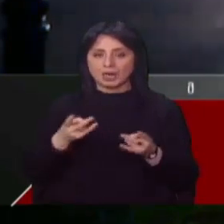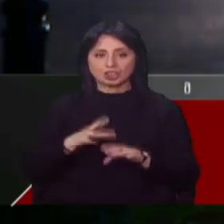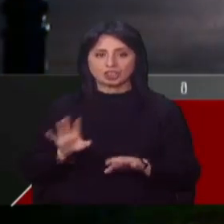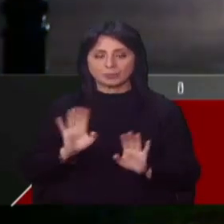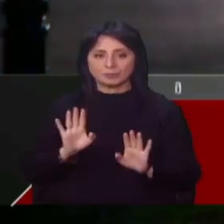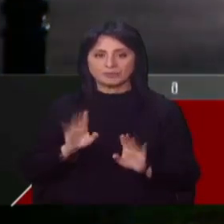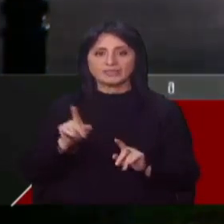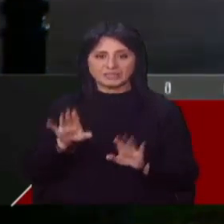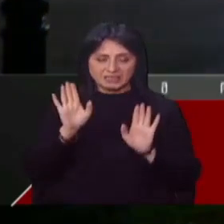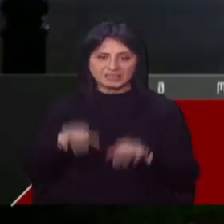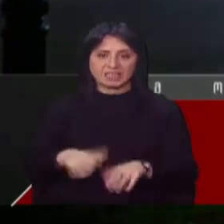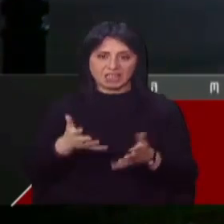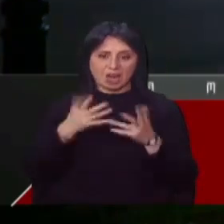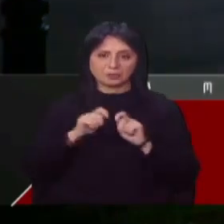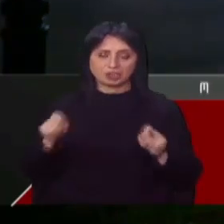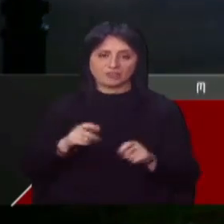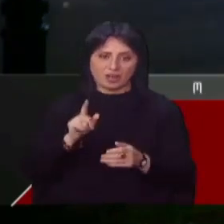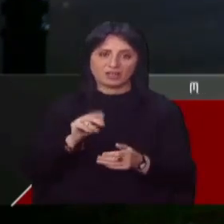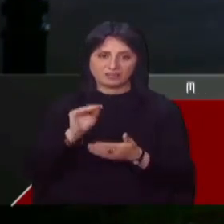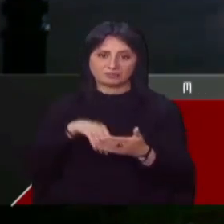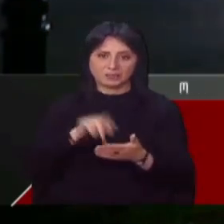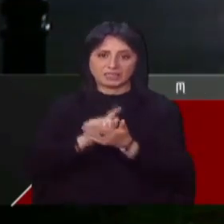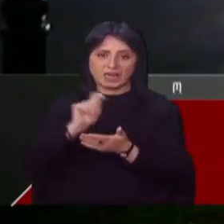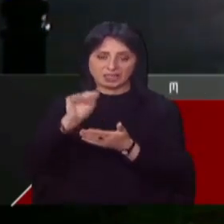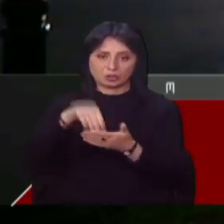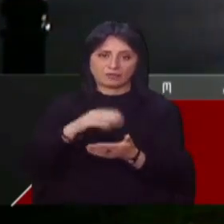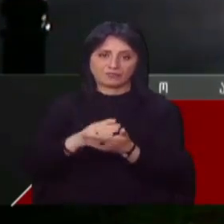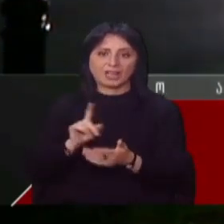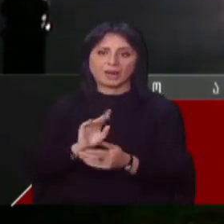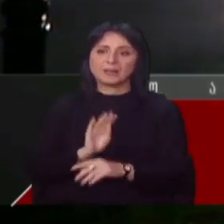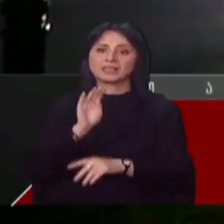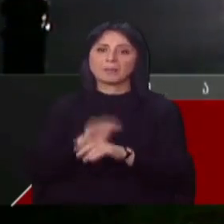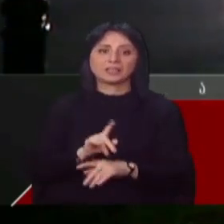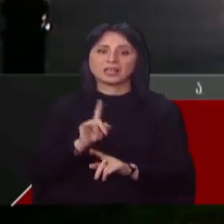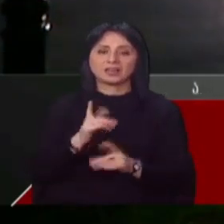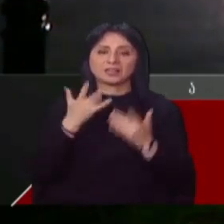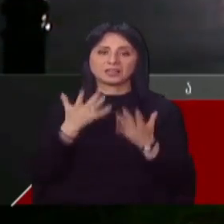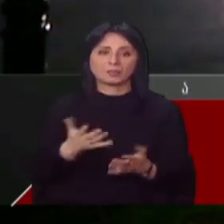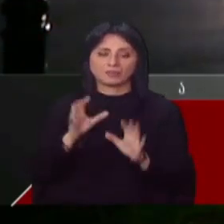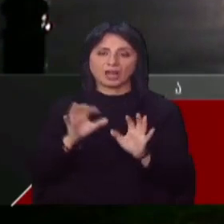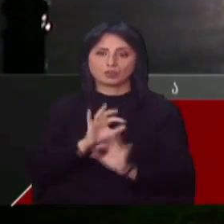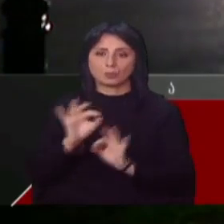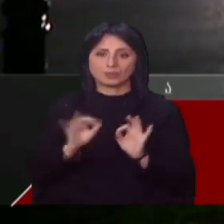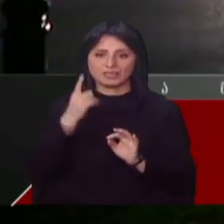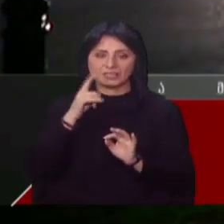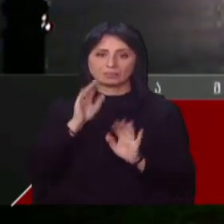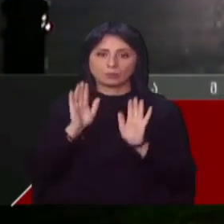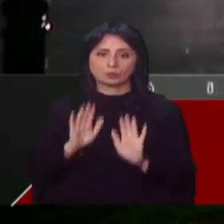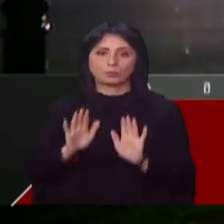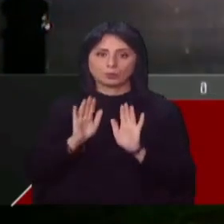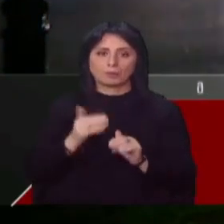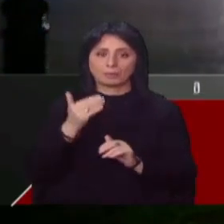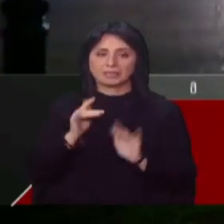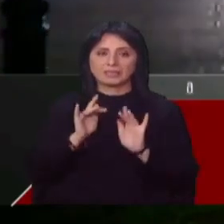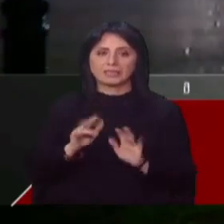ჭირდება ისინი ისედაც გამჭვირვალეები არიან შესაბამისად რაიმე სახის დამატებითი კანონის ან კანონპროექტის ინიცირება მხოლოდ და მხოლოდ